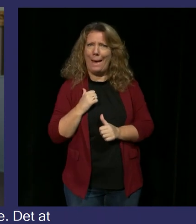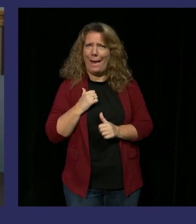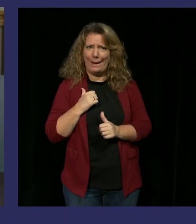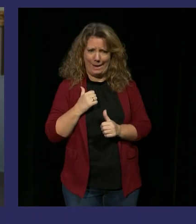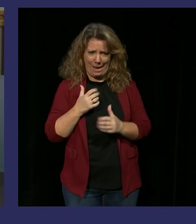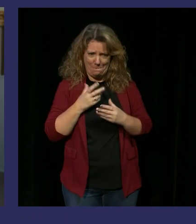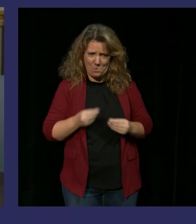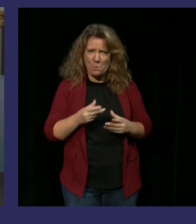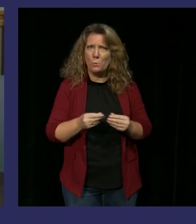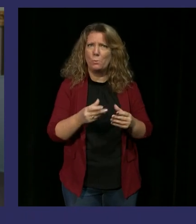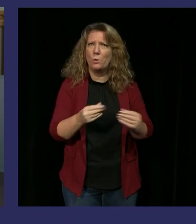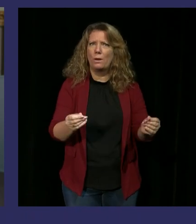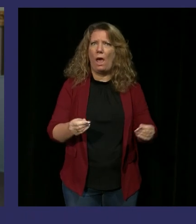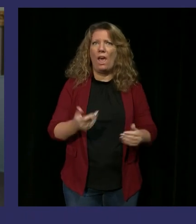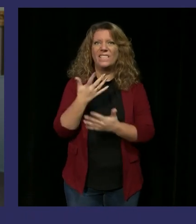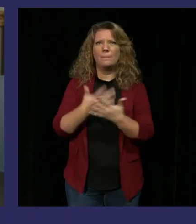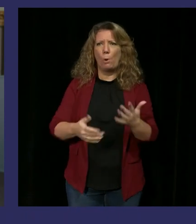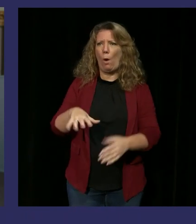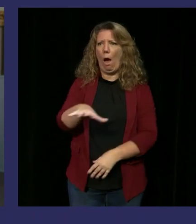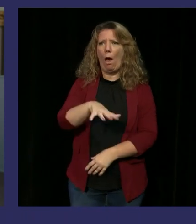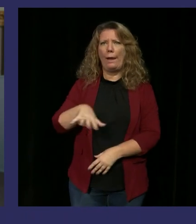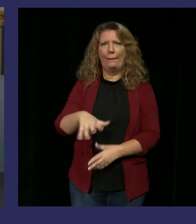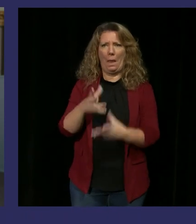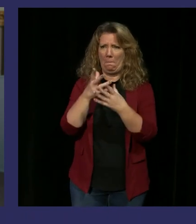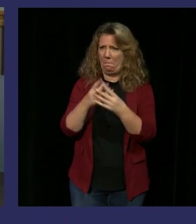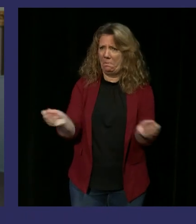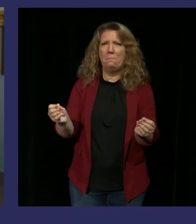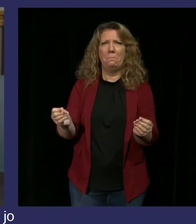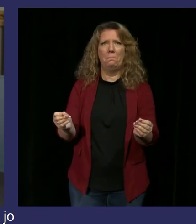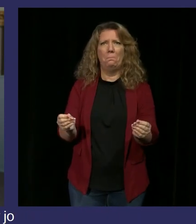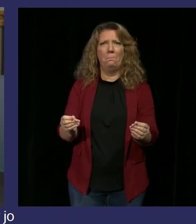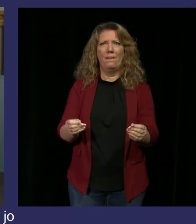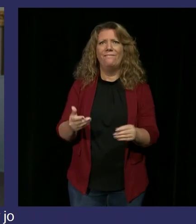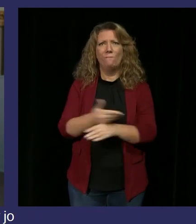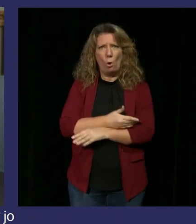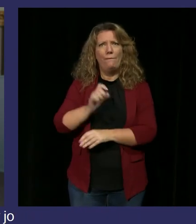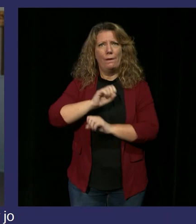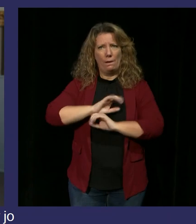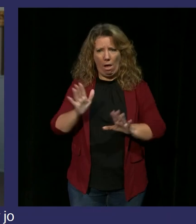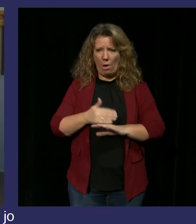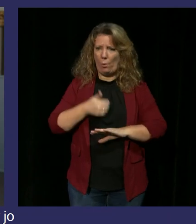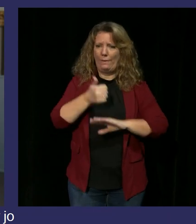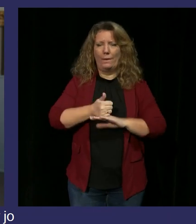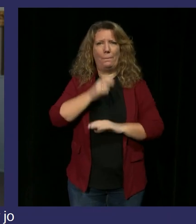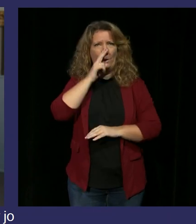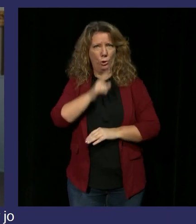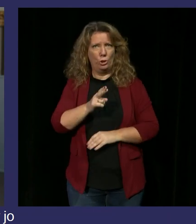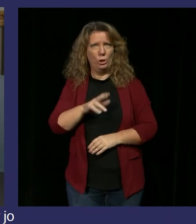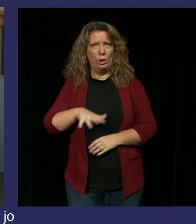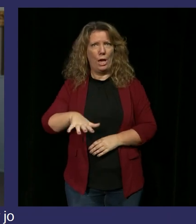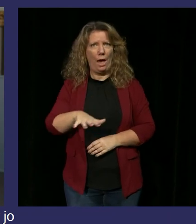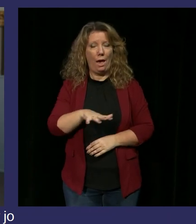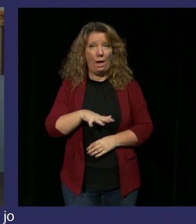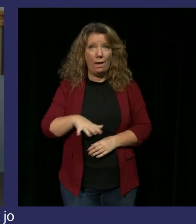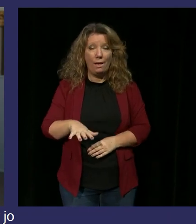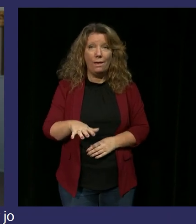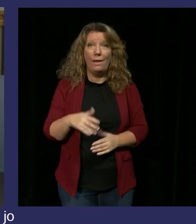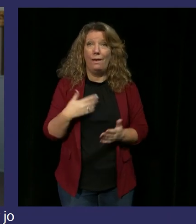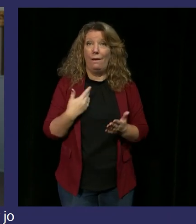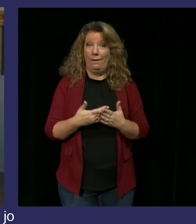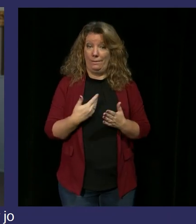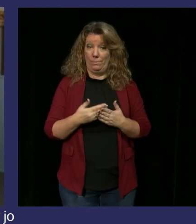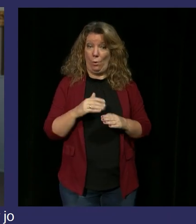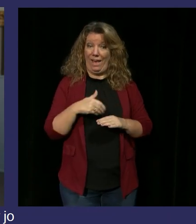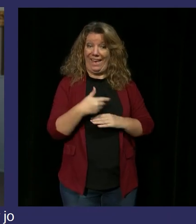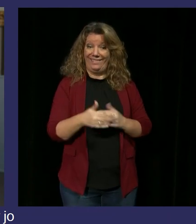språkarenaer fortere enn vi greier å produsere nye. Vi har... Ikke sant?